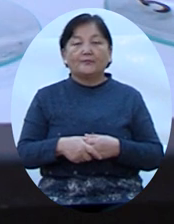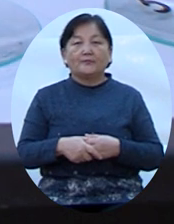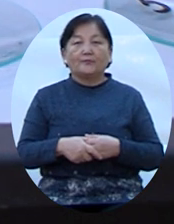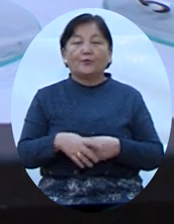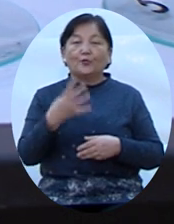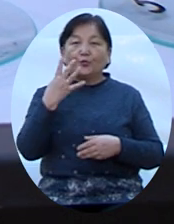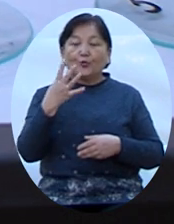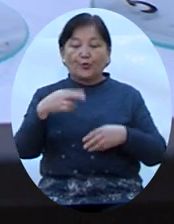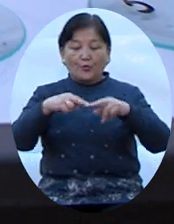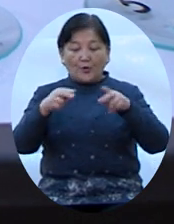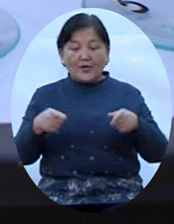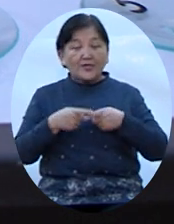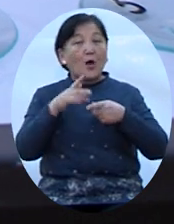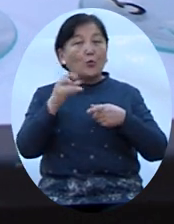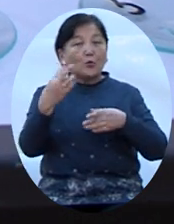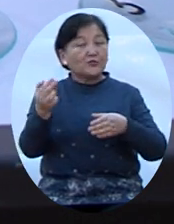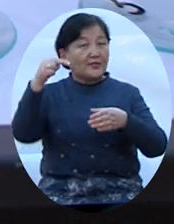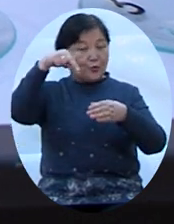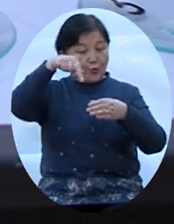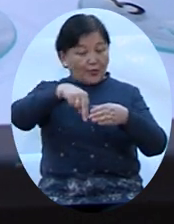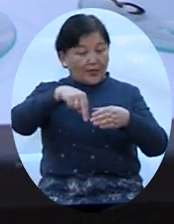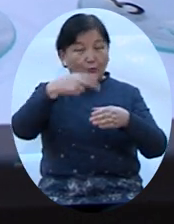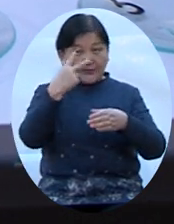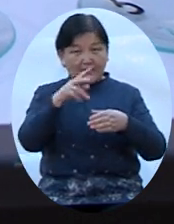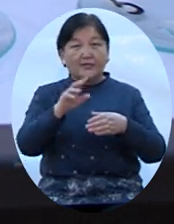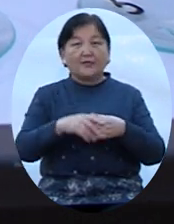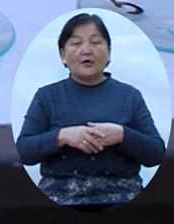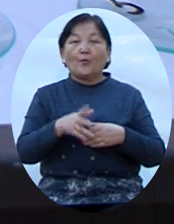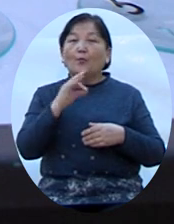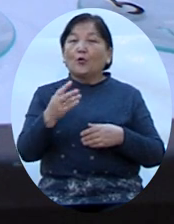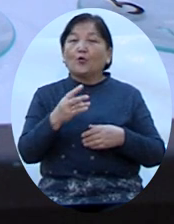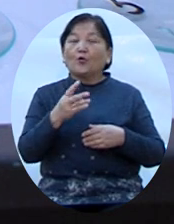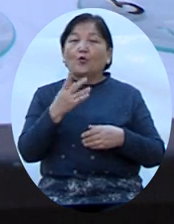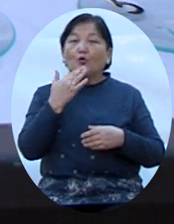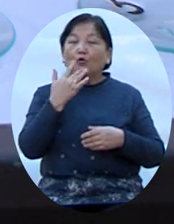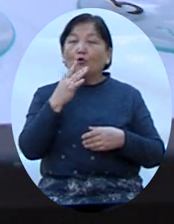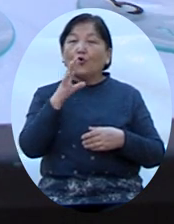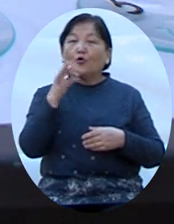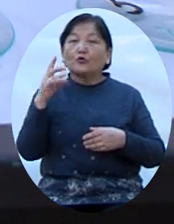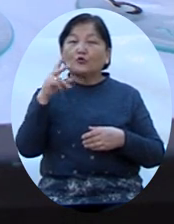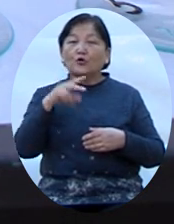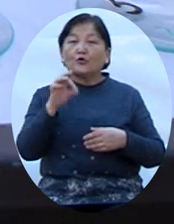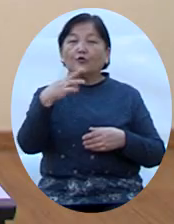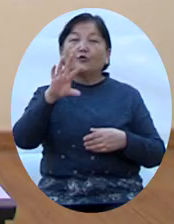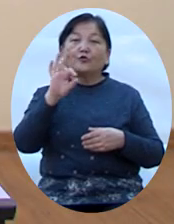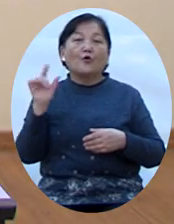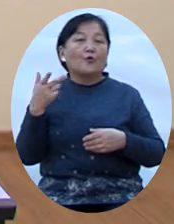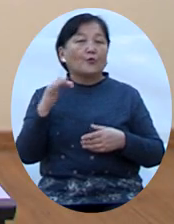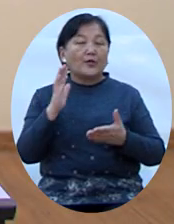За, 4 дугаартай уусмалт дүрээ. За, мөн өөрчлөлтгүй байна.